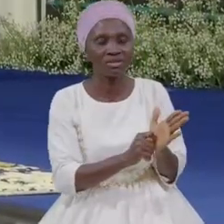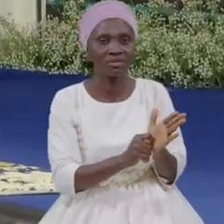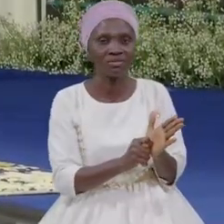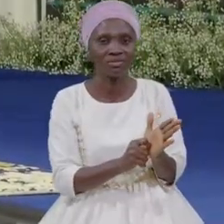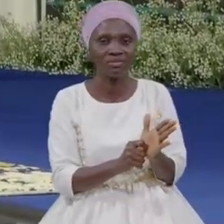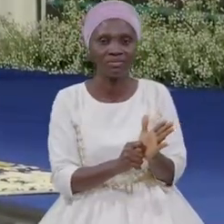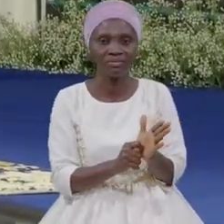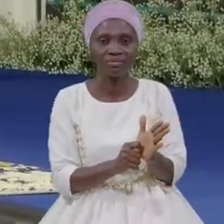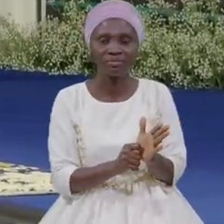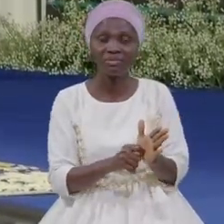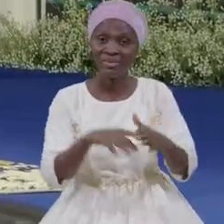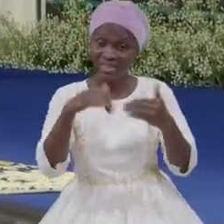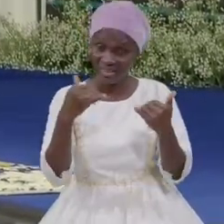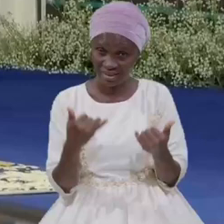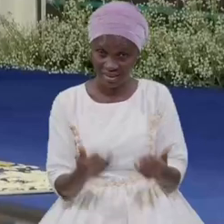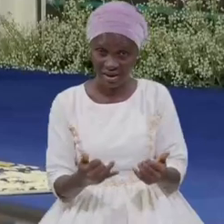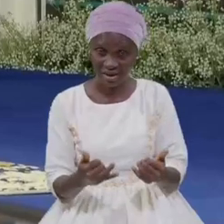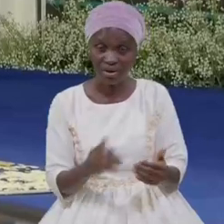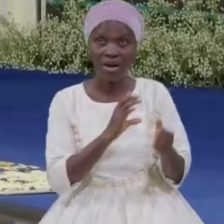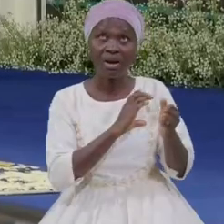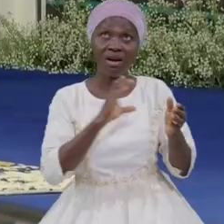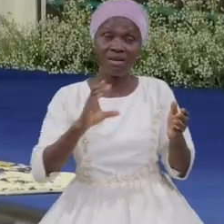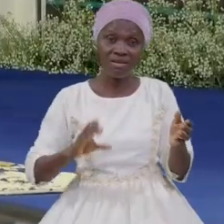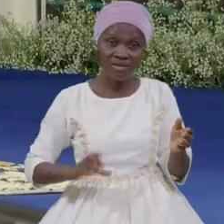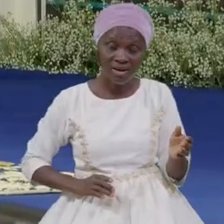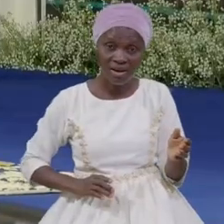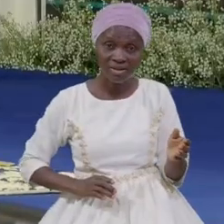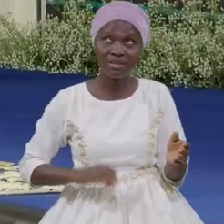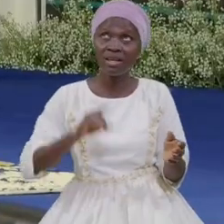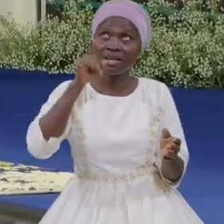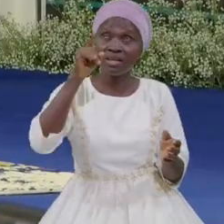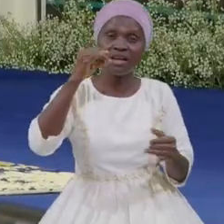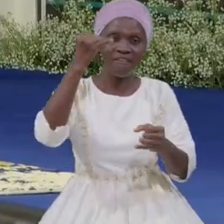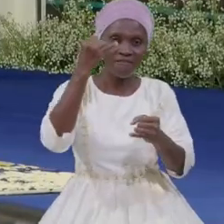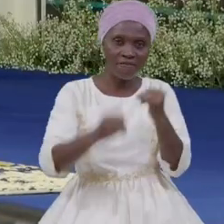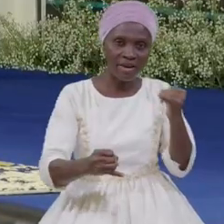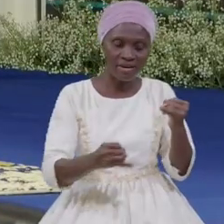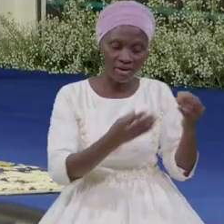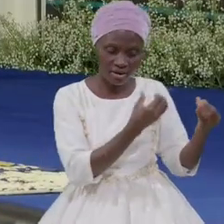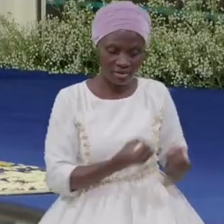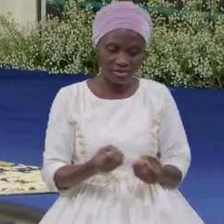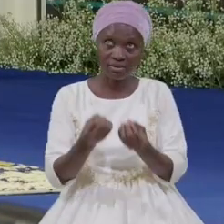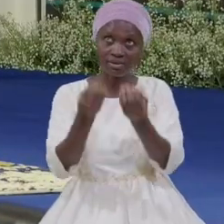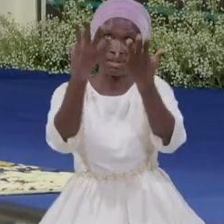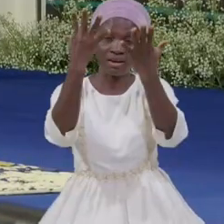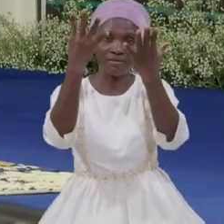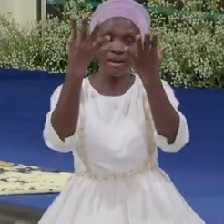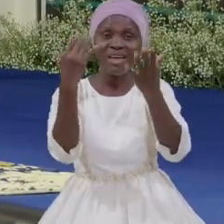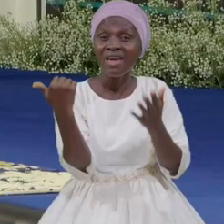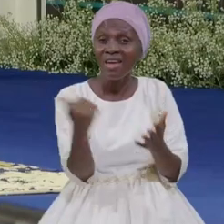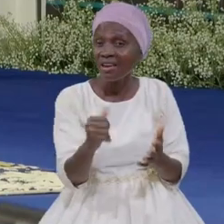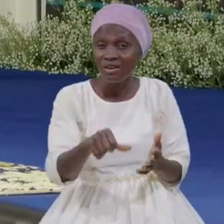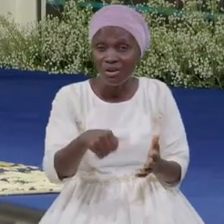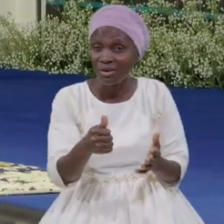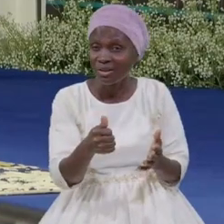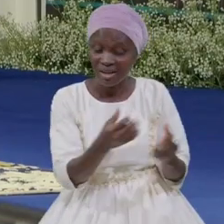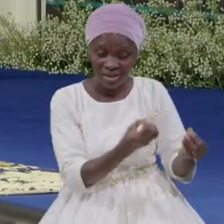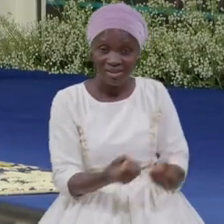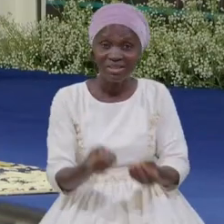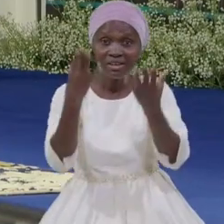la venue de Christ. Mais maintenant, Christ est le sacrifice final. Tout sacrifice